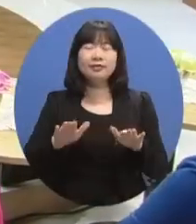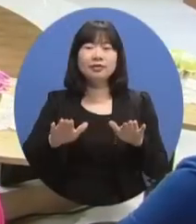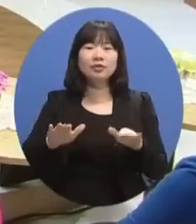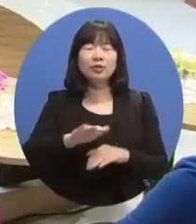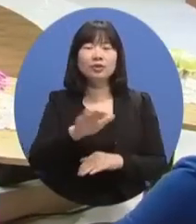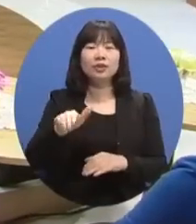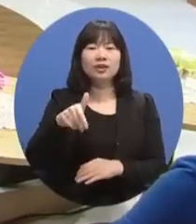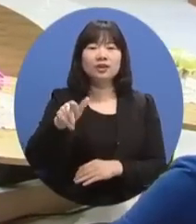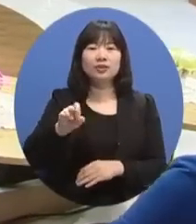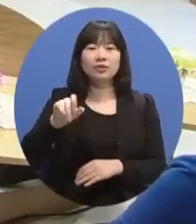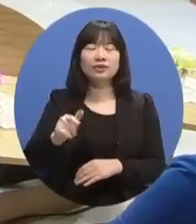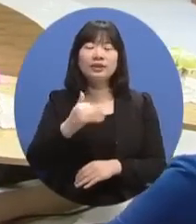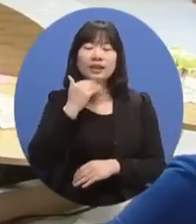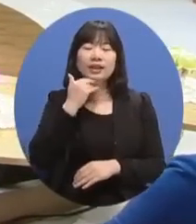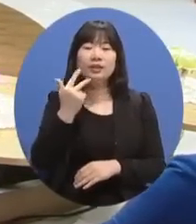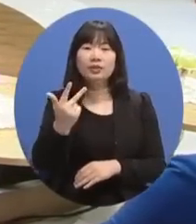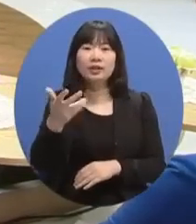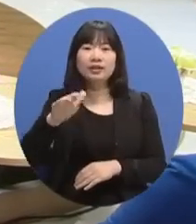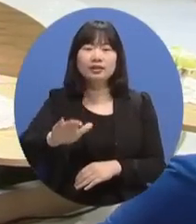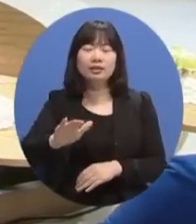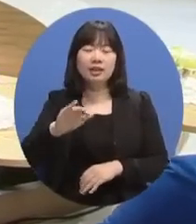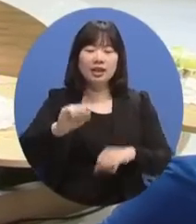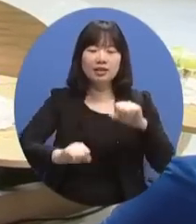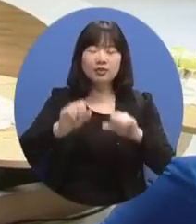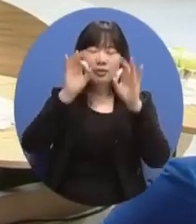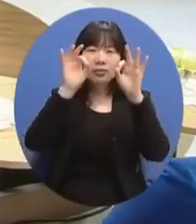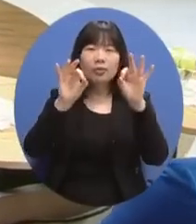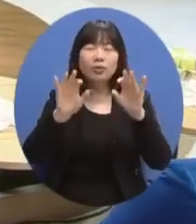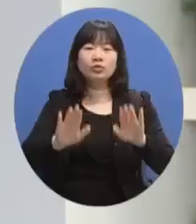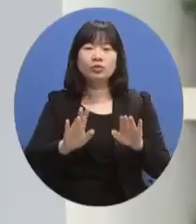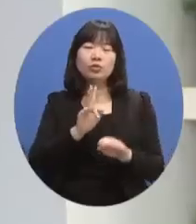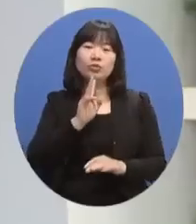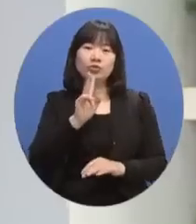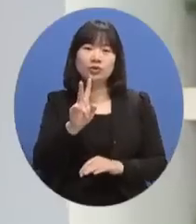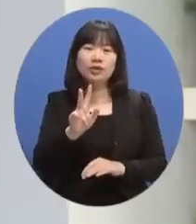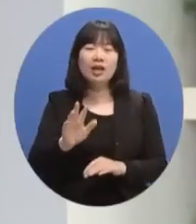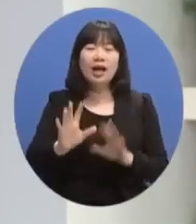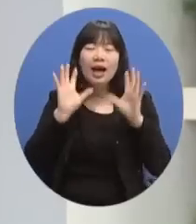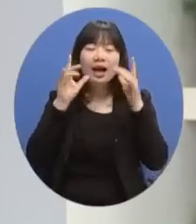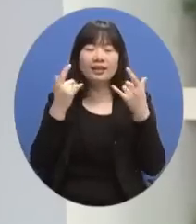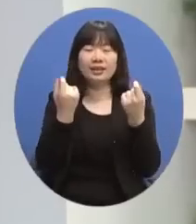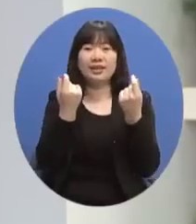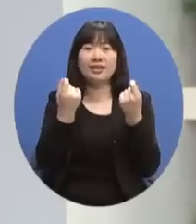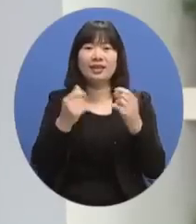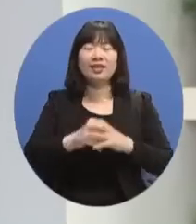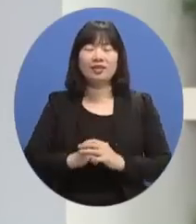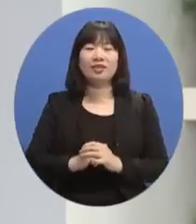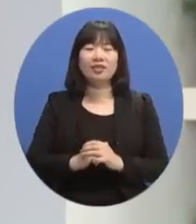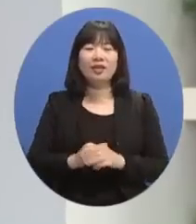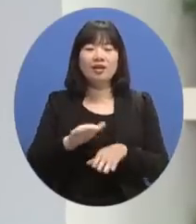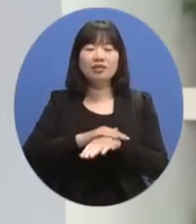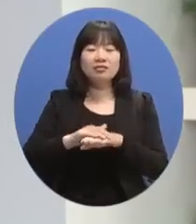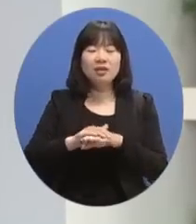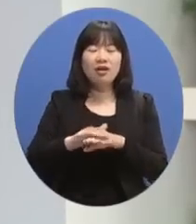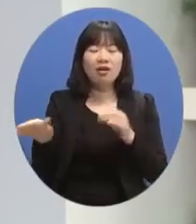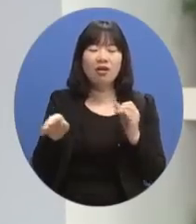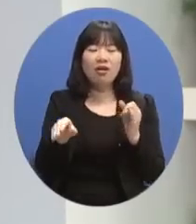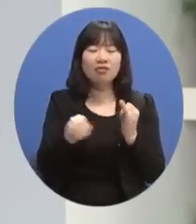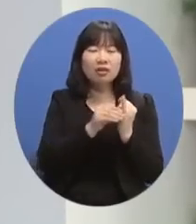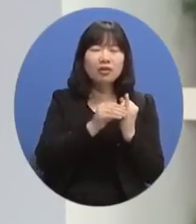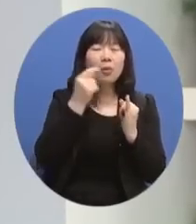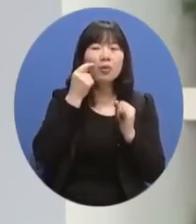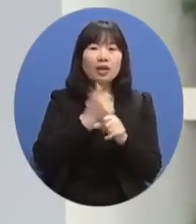우리 경준이 7살인데 하는 짓을 보면 꼭 2살 배기 아기 같아요. 잘 달라붙지